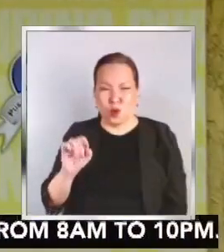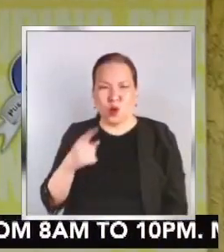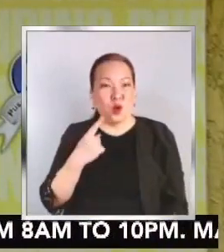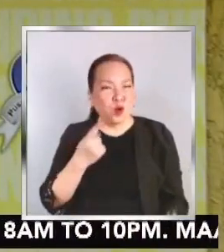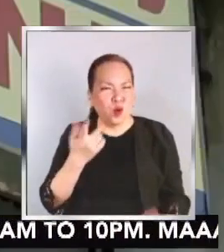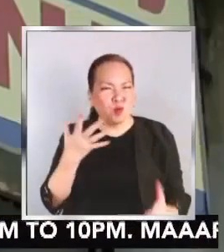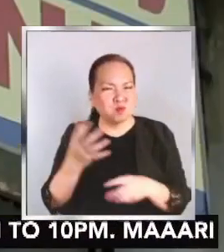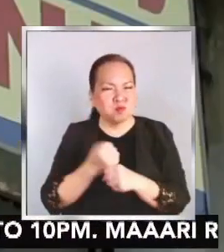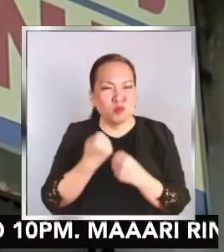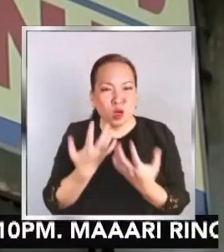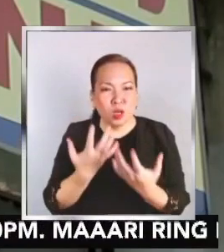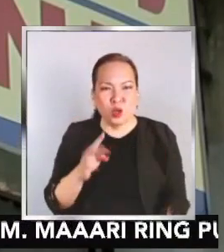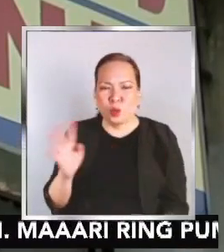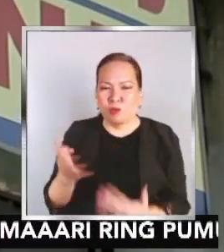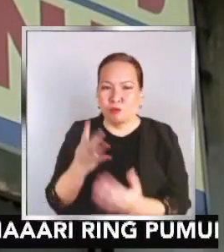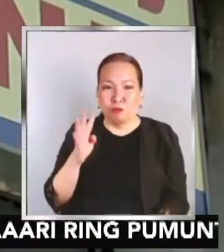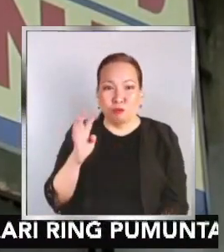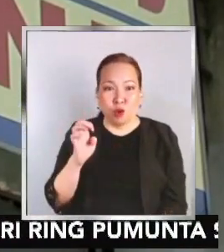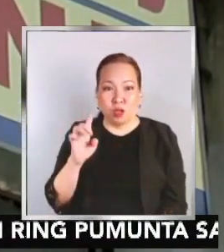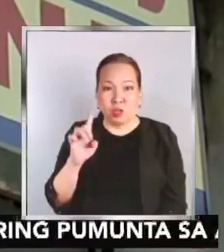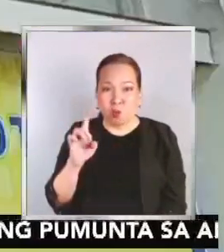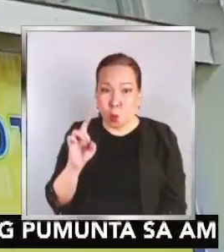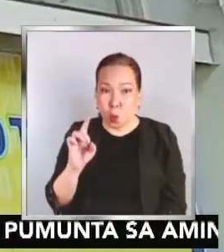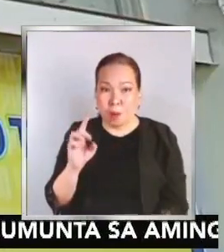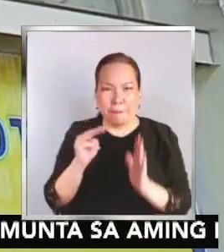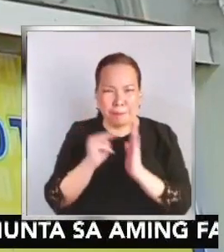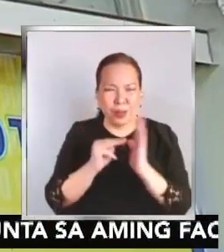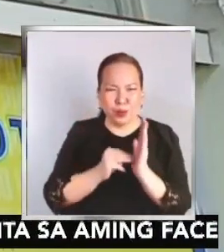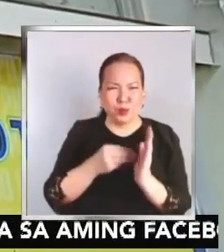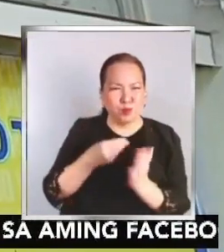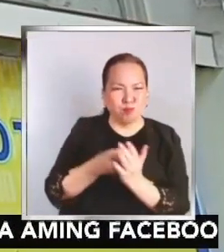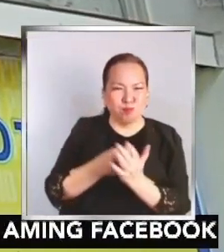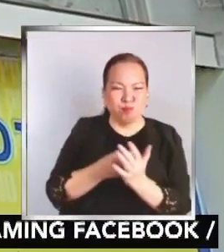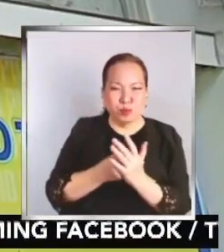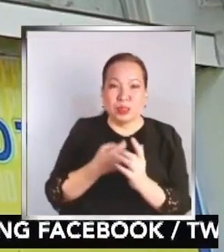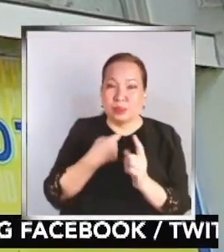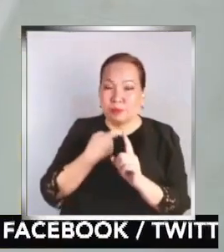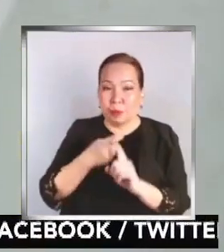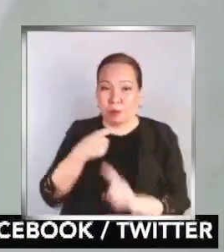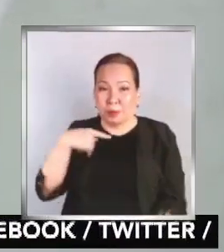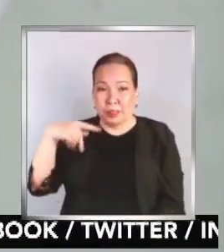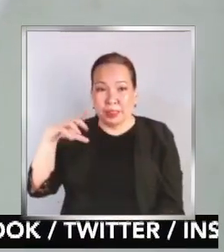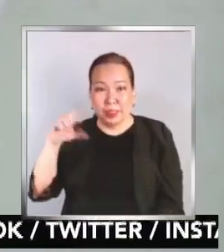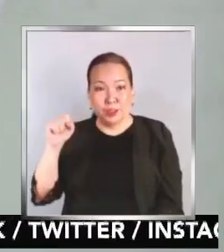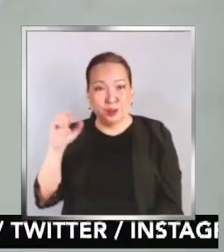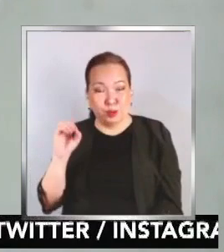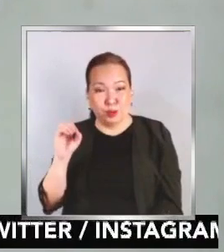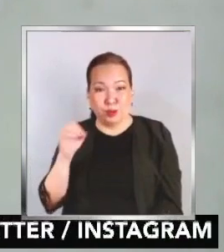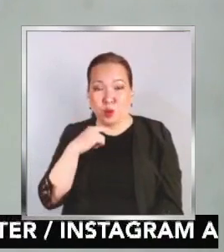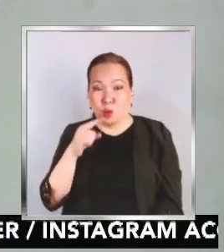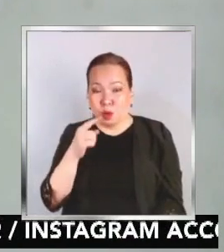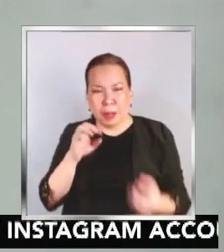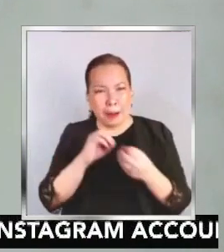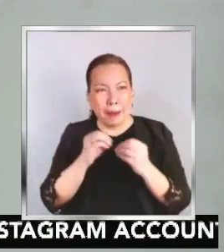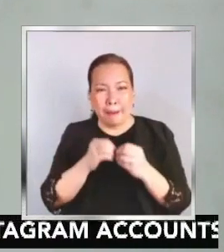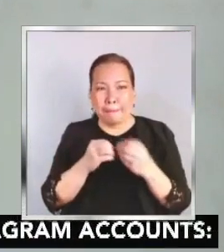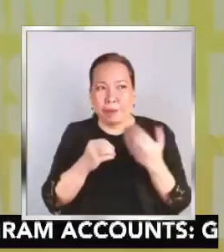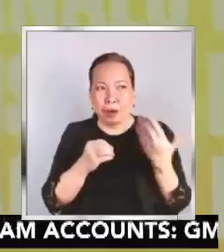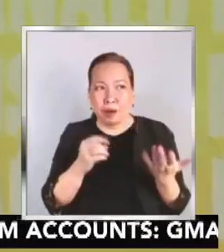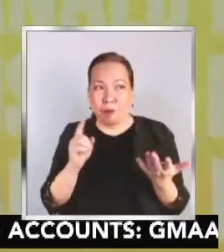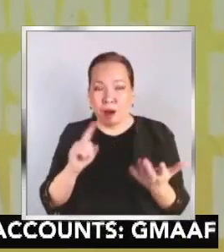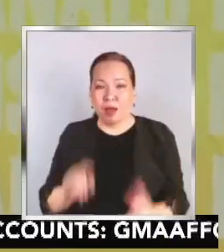mahigit 401 million pesos ayon sa Philippine Charity Sweepstakes Office. Ang winning combination sa bola kagabi,